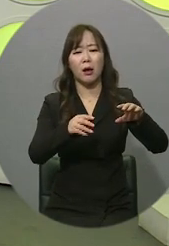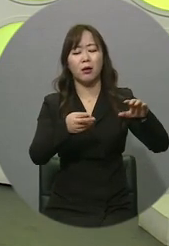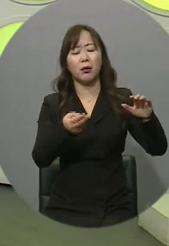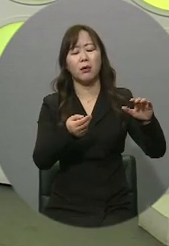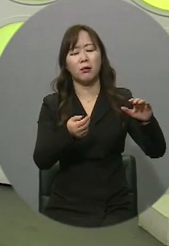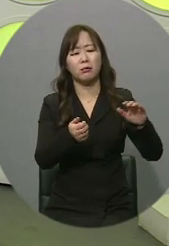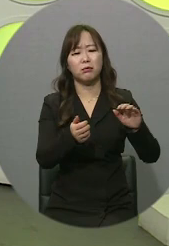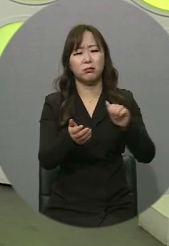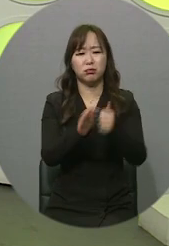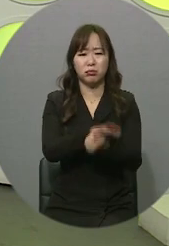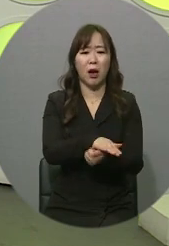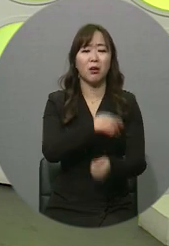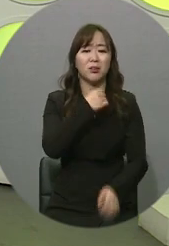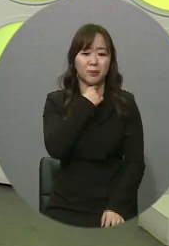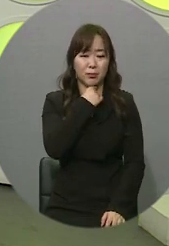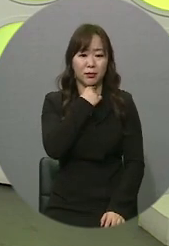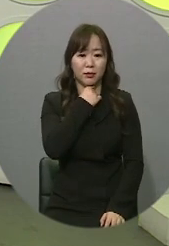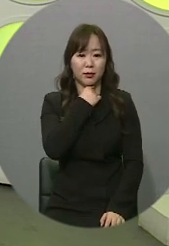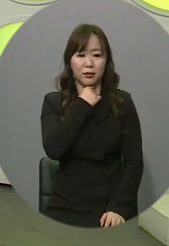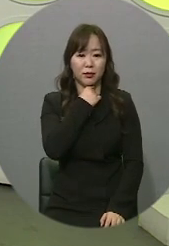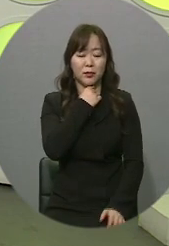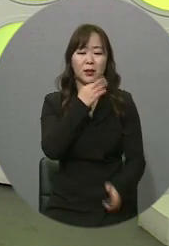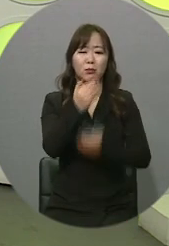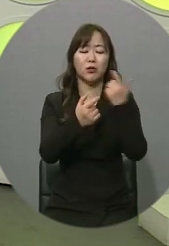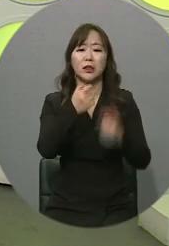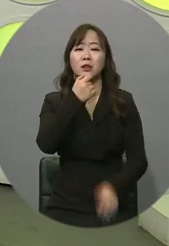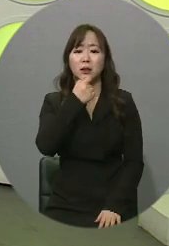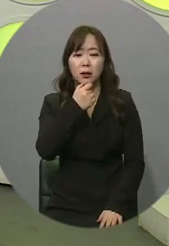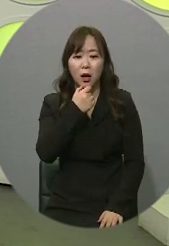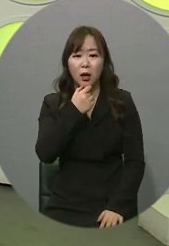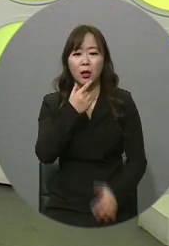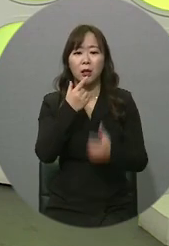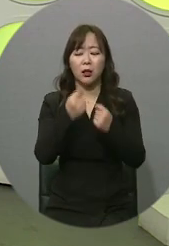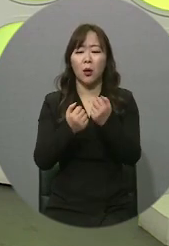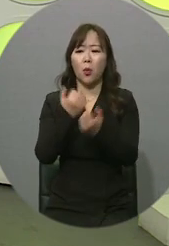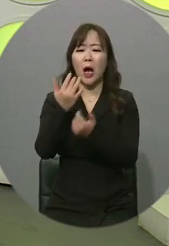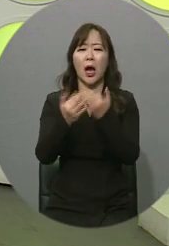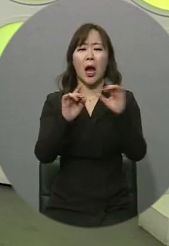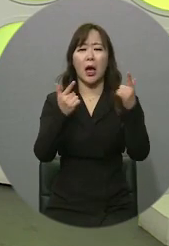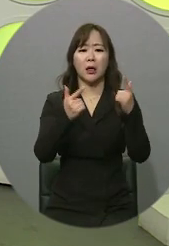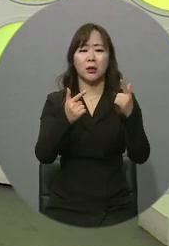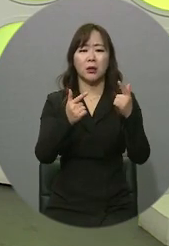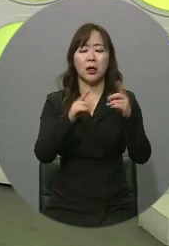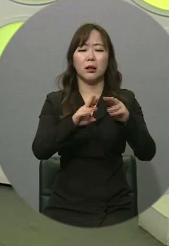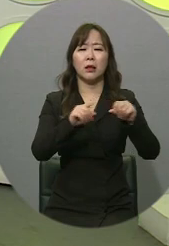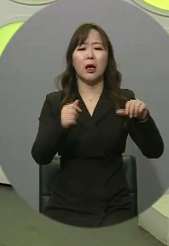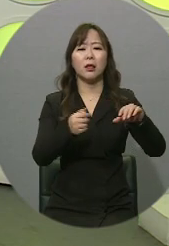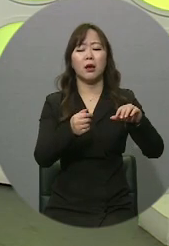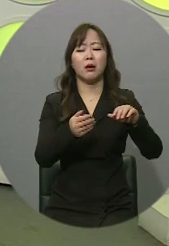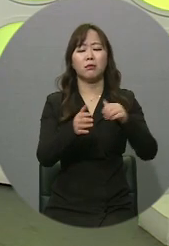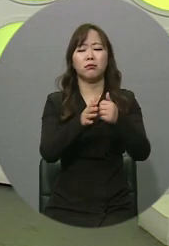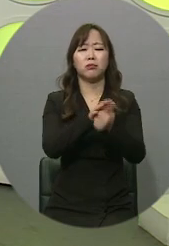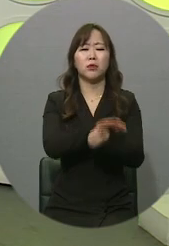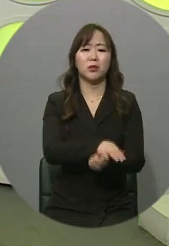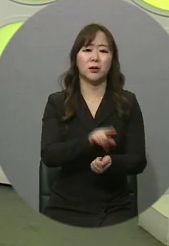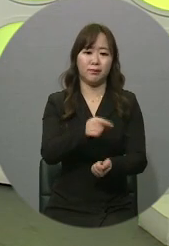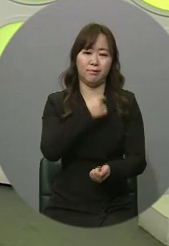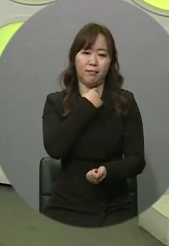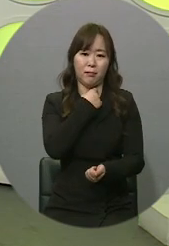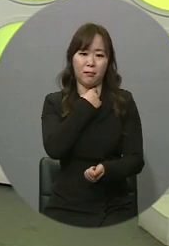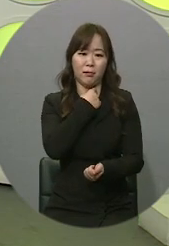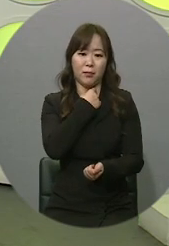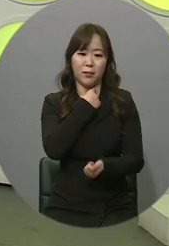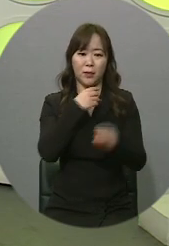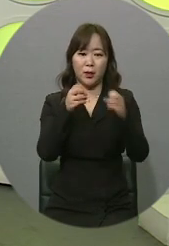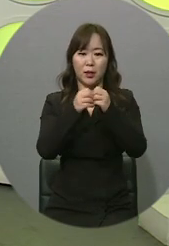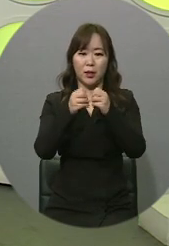나는 불이 너무 싫다. 그의 유언은 화장이 아닌 땅에 묻히는 것이었습니다.